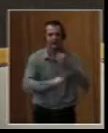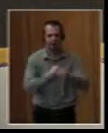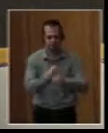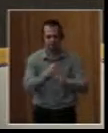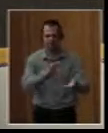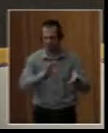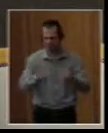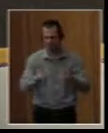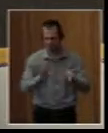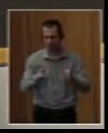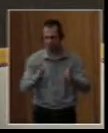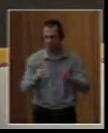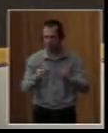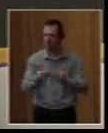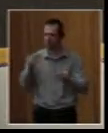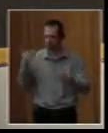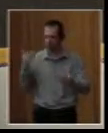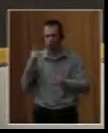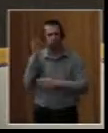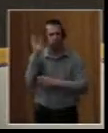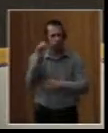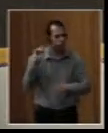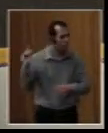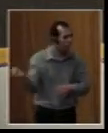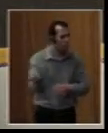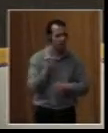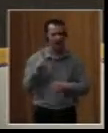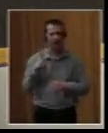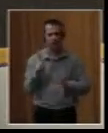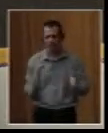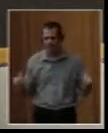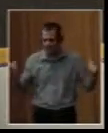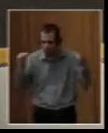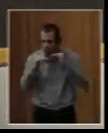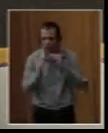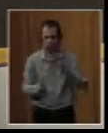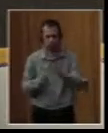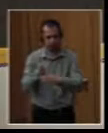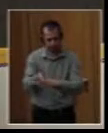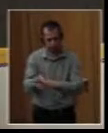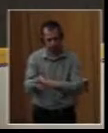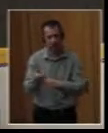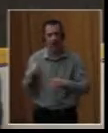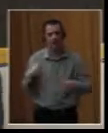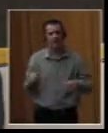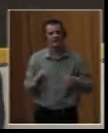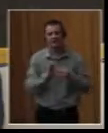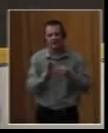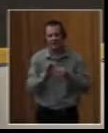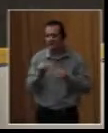τουλάχιστον, για ισότιμη πρόσβαση για όλους τους ανθρώπους. Η συνεργασία μας με τον Αντώνη Τορέλα,